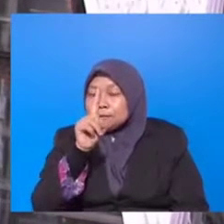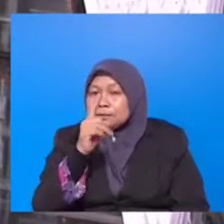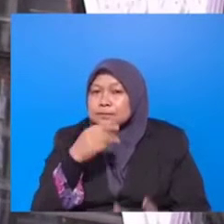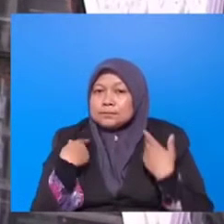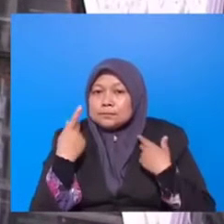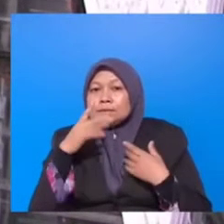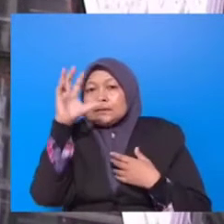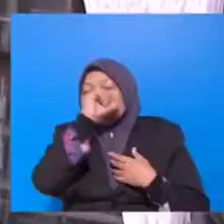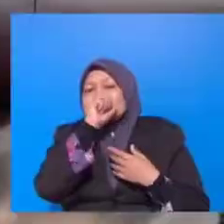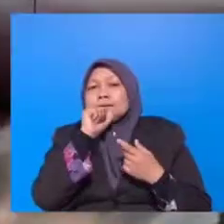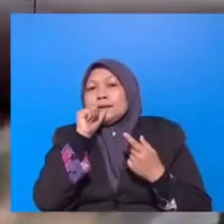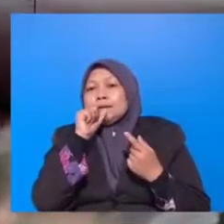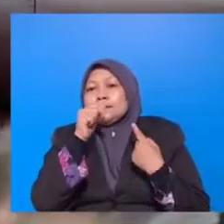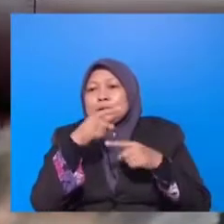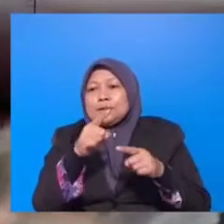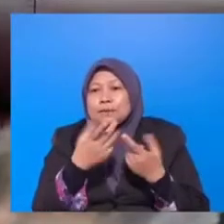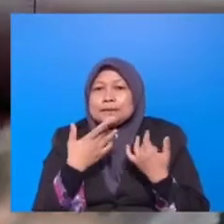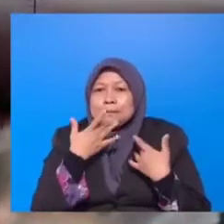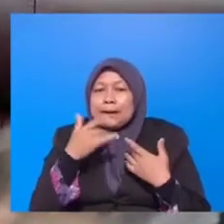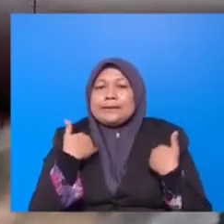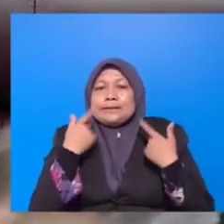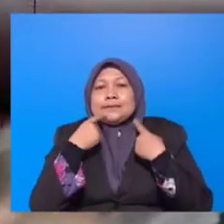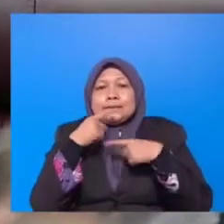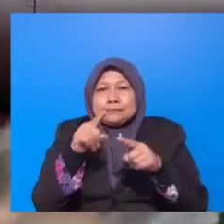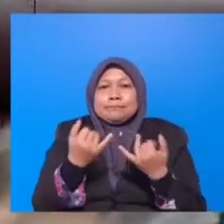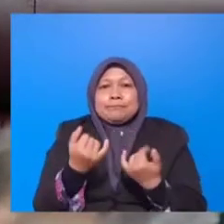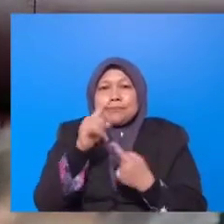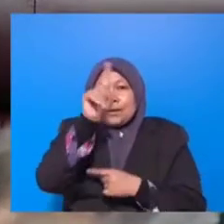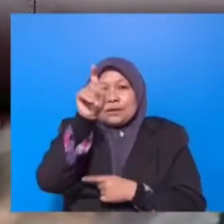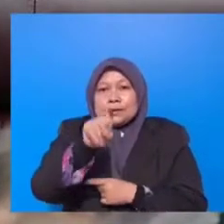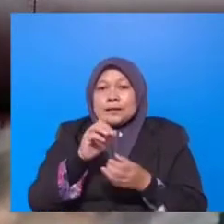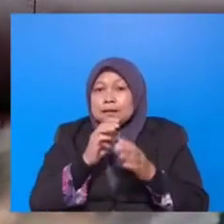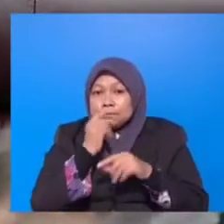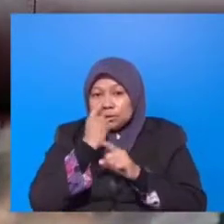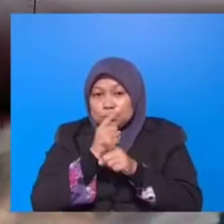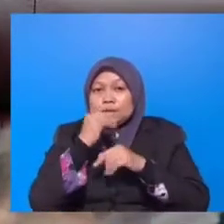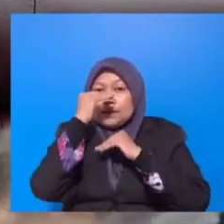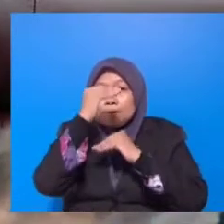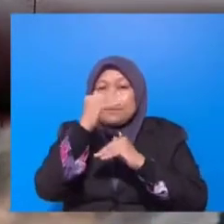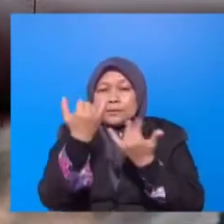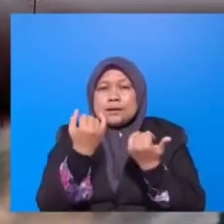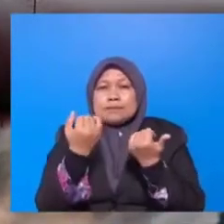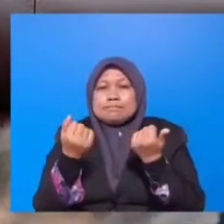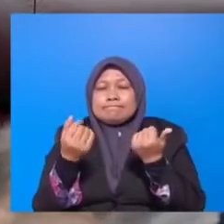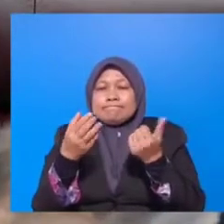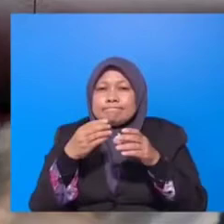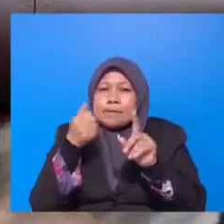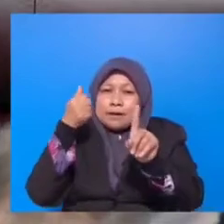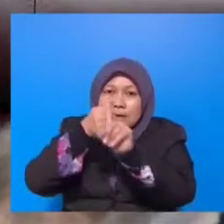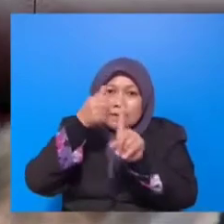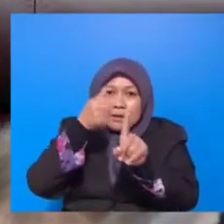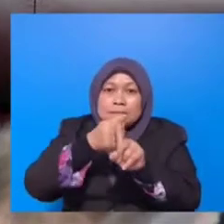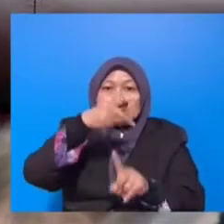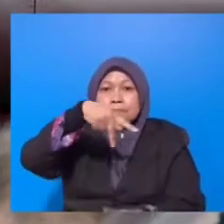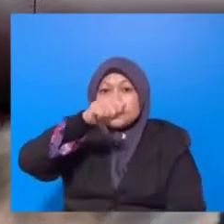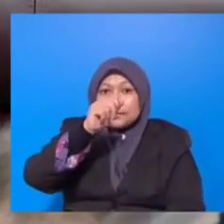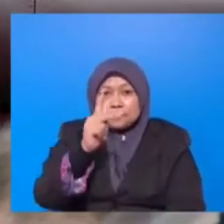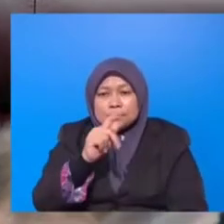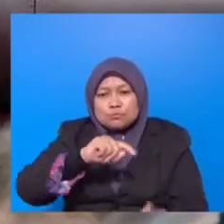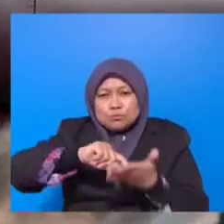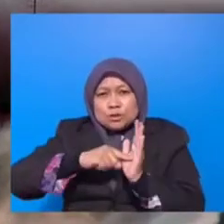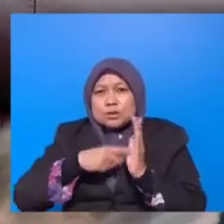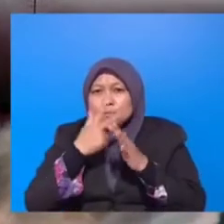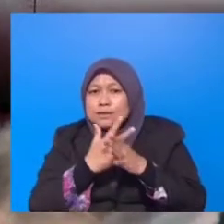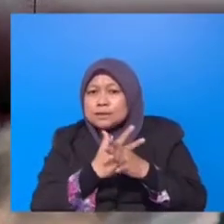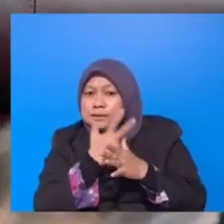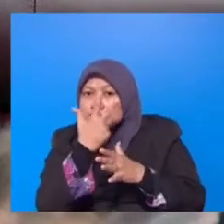saya memang tak kesempatan untuk bangun pada hari ini. Tuan Yang Dipertua, dalam tempoh Perintah Kawalan Pergerakan yang telah dilaksanakan sejak daripada